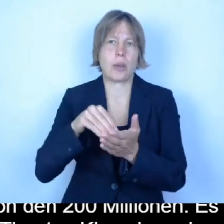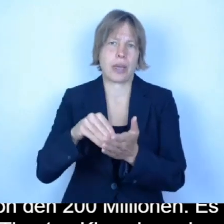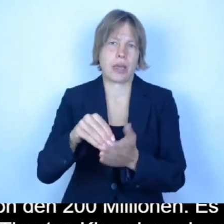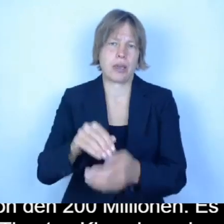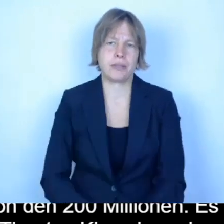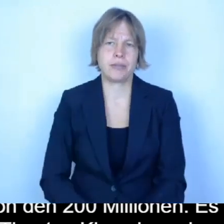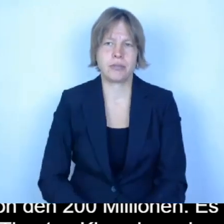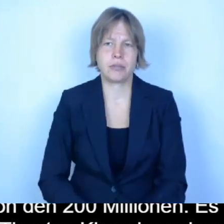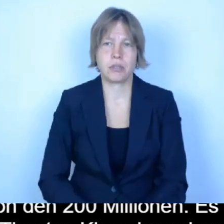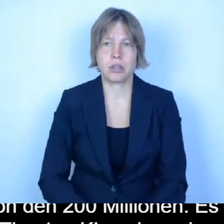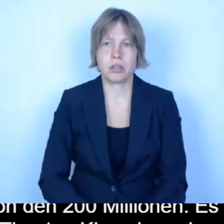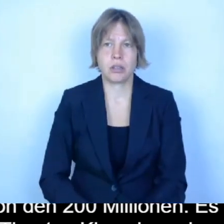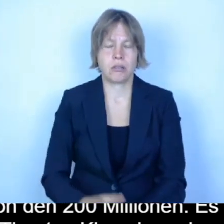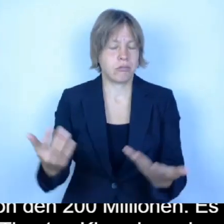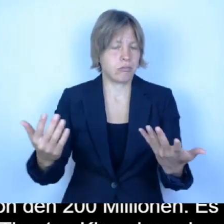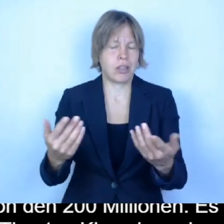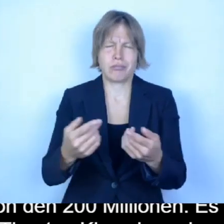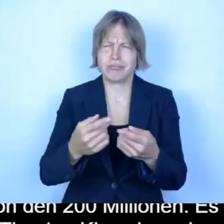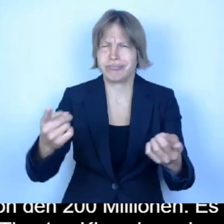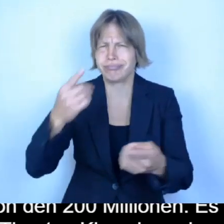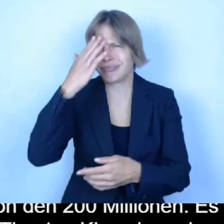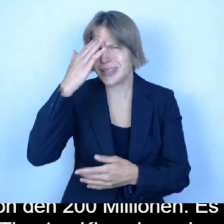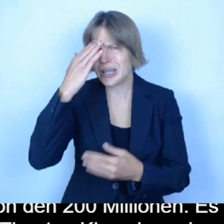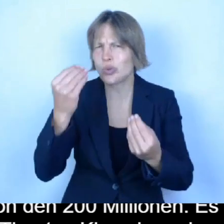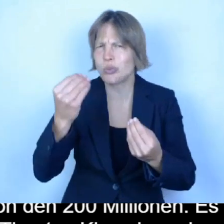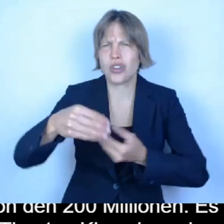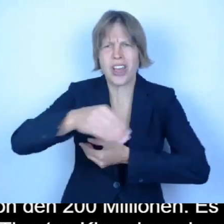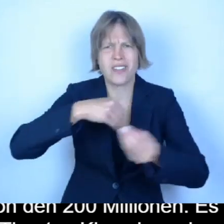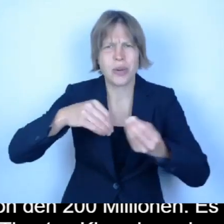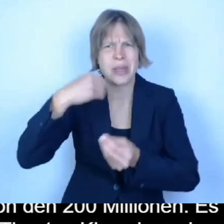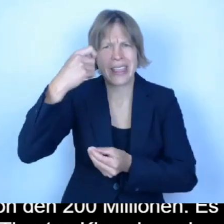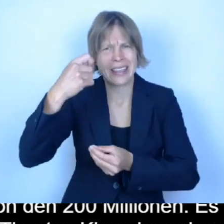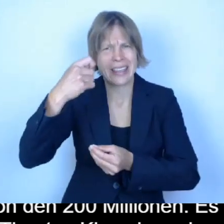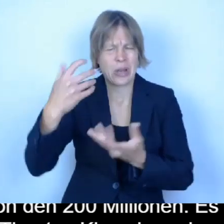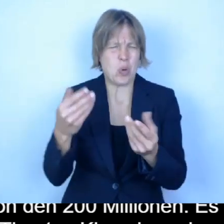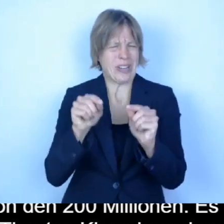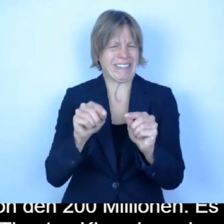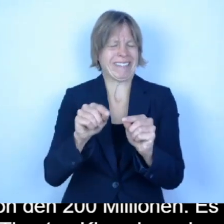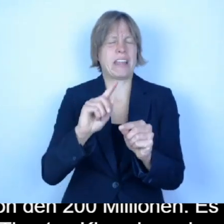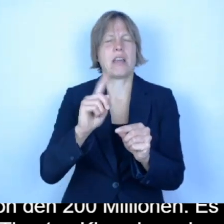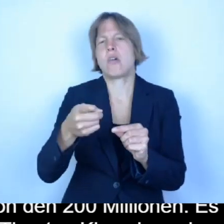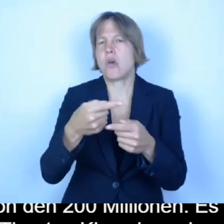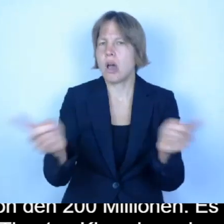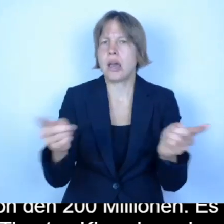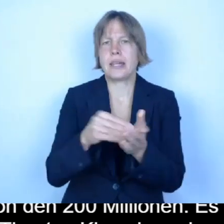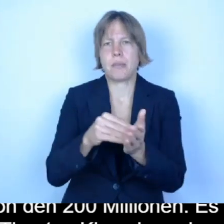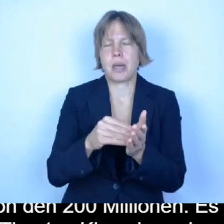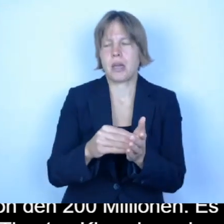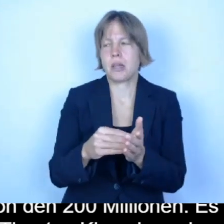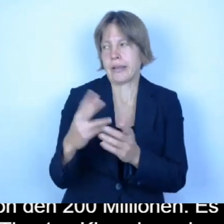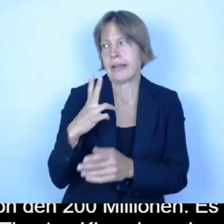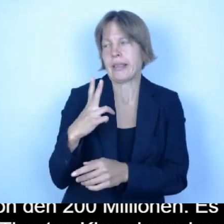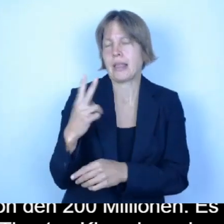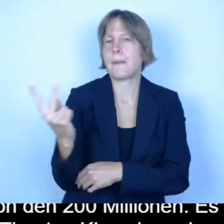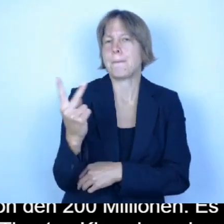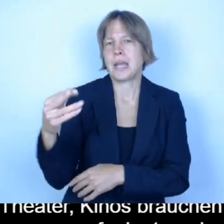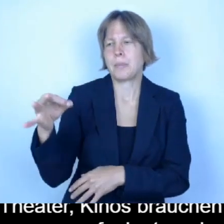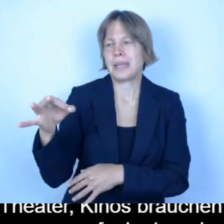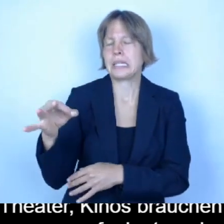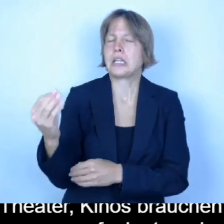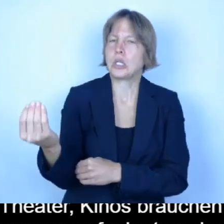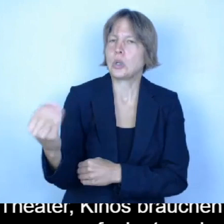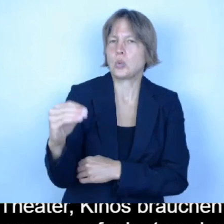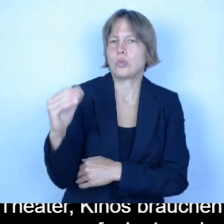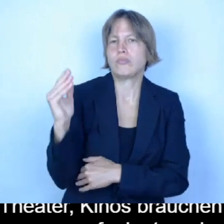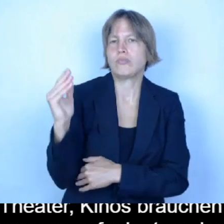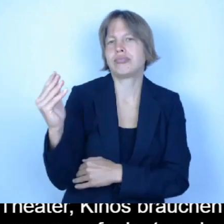alle dabei. Die beiden Minister werden es nochmal entsprechend ergänzen. Plus eine gleiche Ausfall und Hilfe für Filmproduktion, die